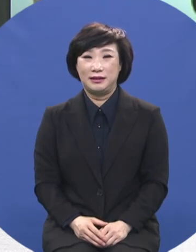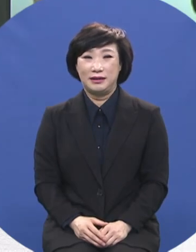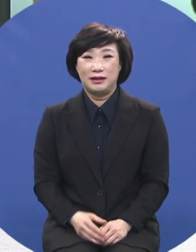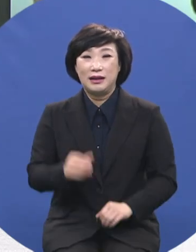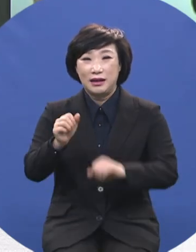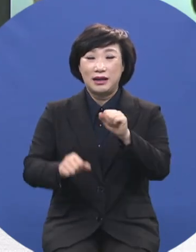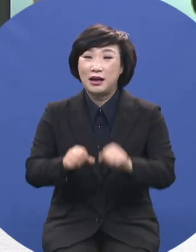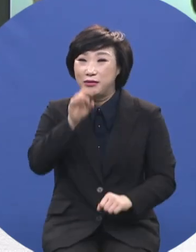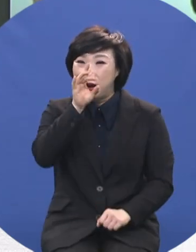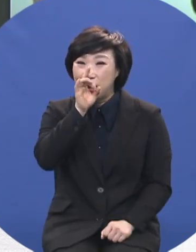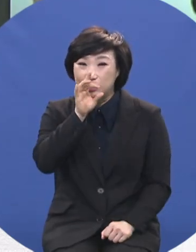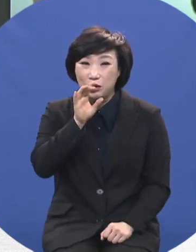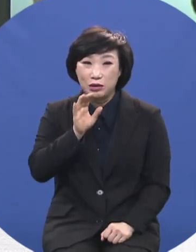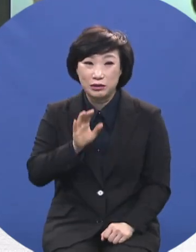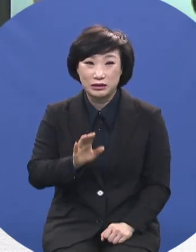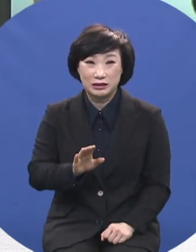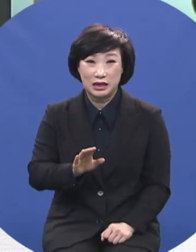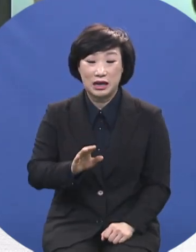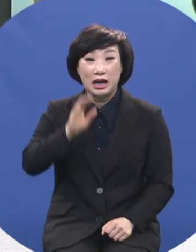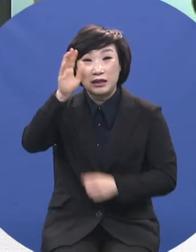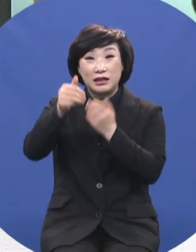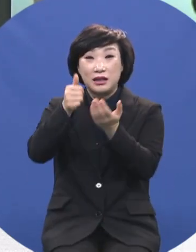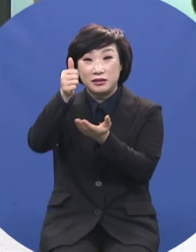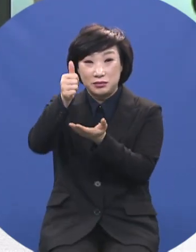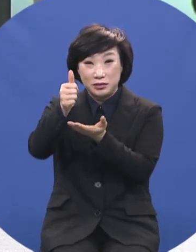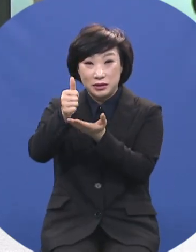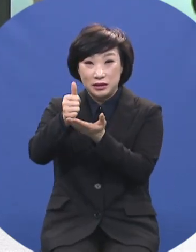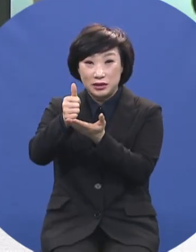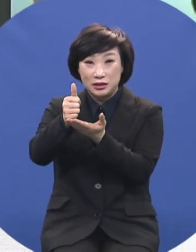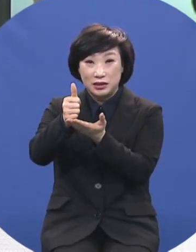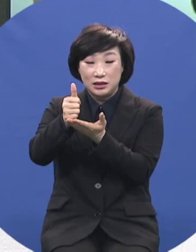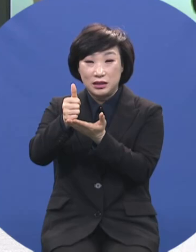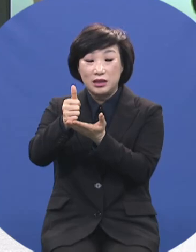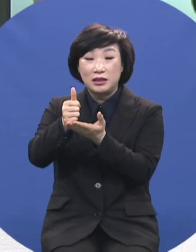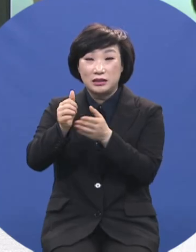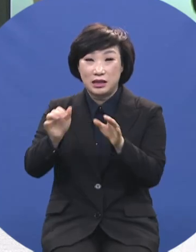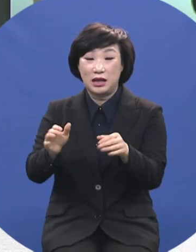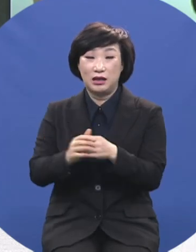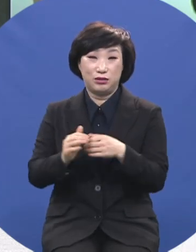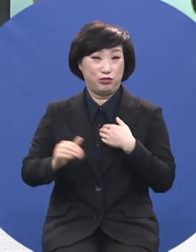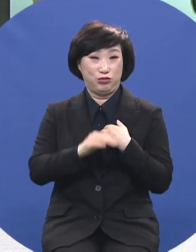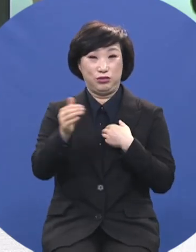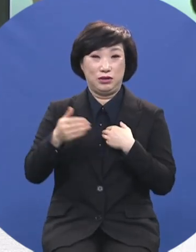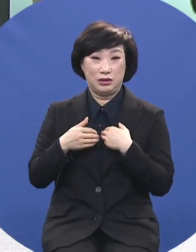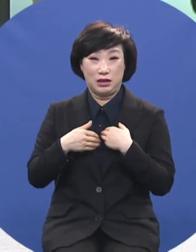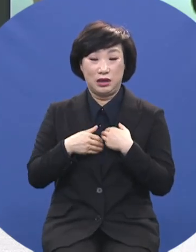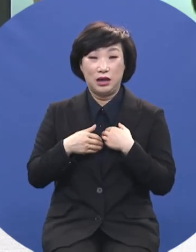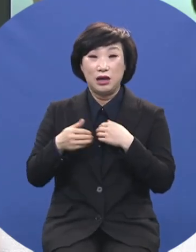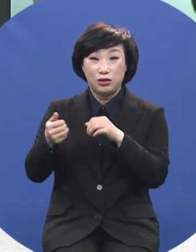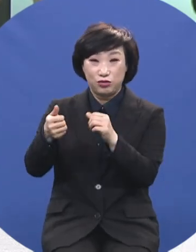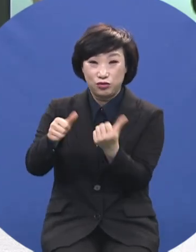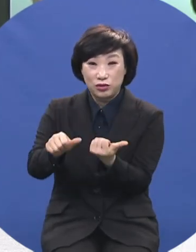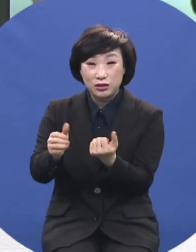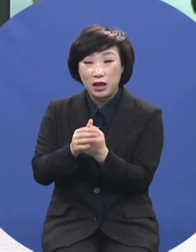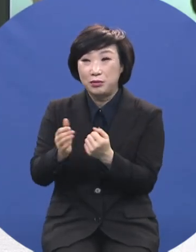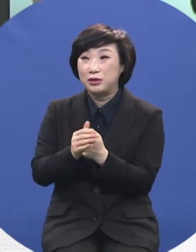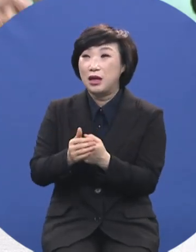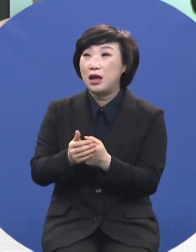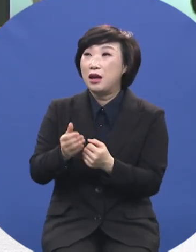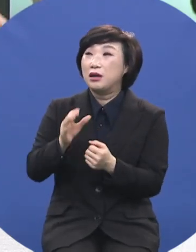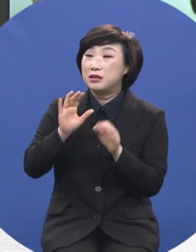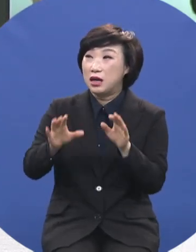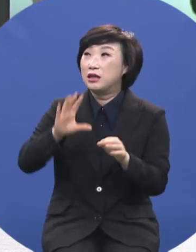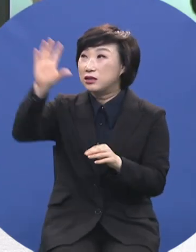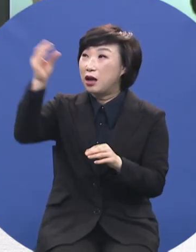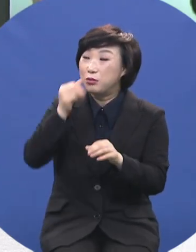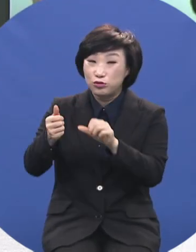해서는 안 될, 하나님께서 완전히 죽음을 걸고 막아놨다. 먹으면 정령